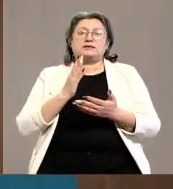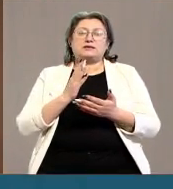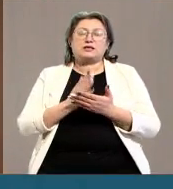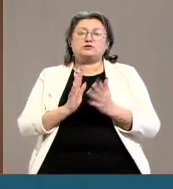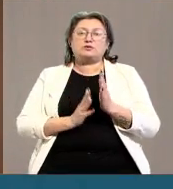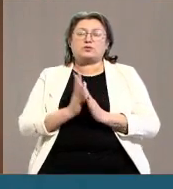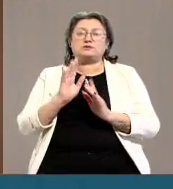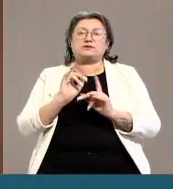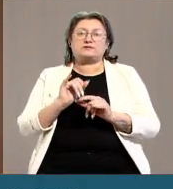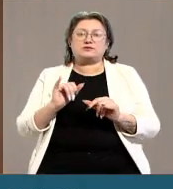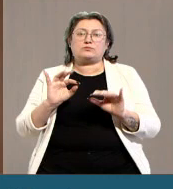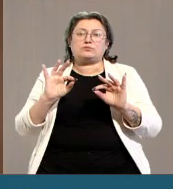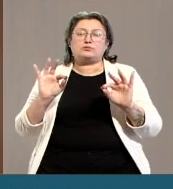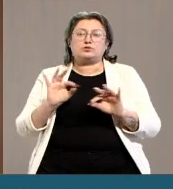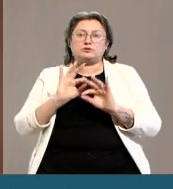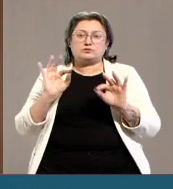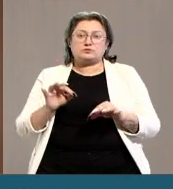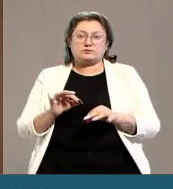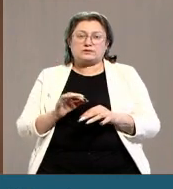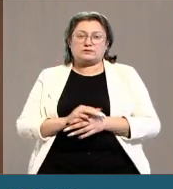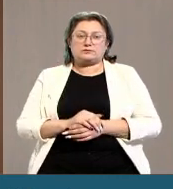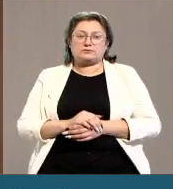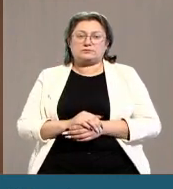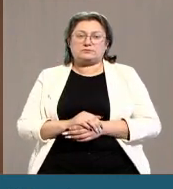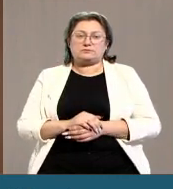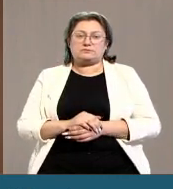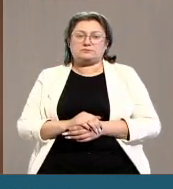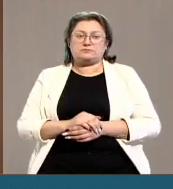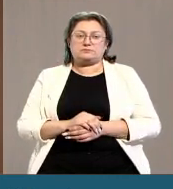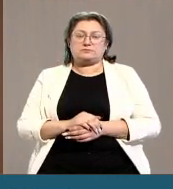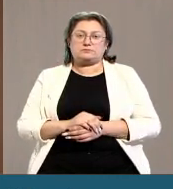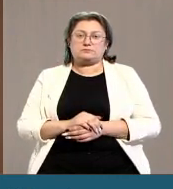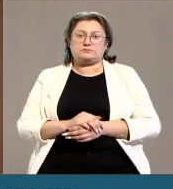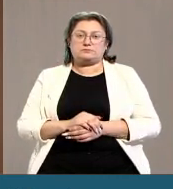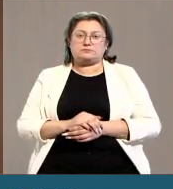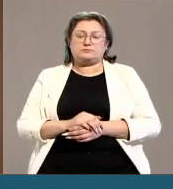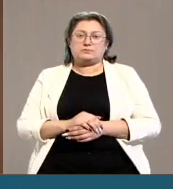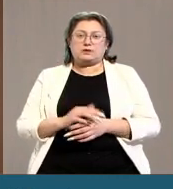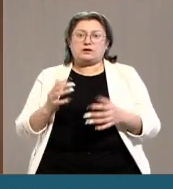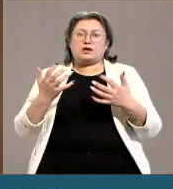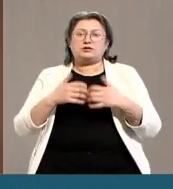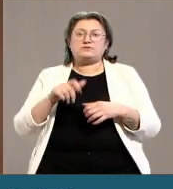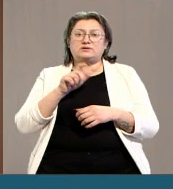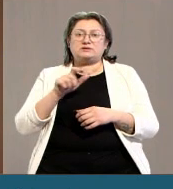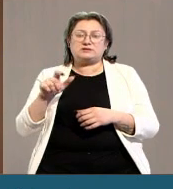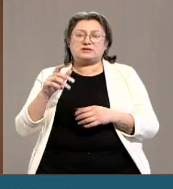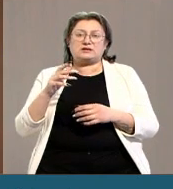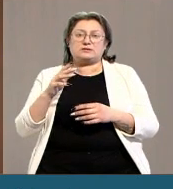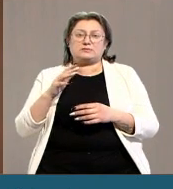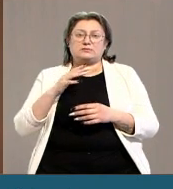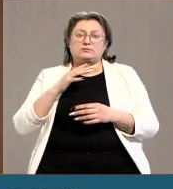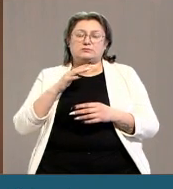филармониямен 144 концерт өткізіліп, көрермендер саны 100000-ді құраған. Сондай-ақ облыстың 12 өңірінде 17 гастрольдік концерт